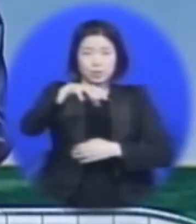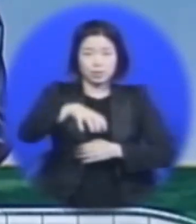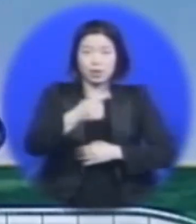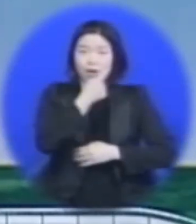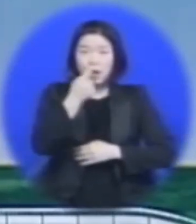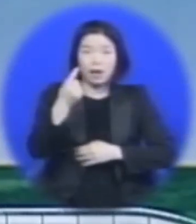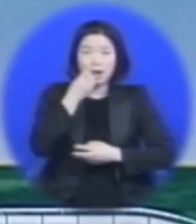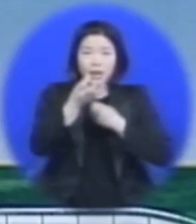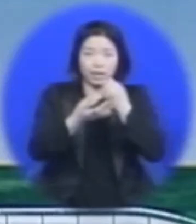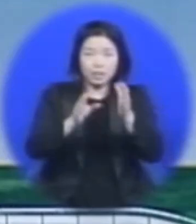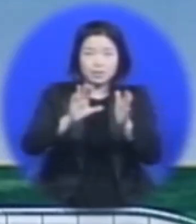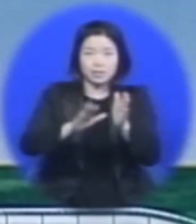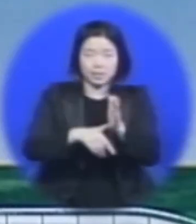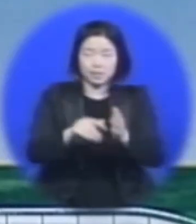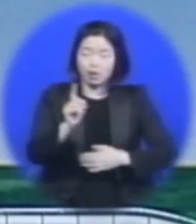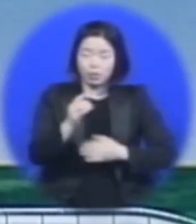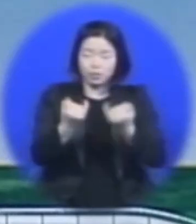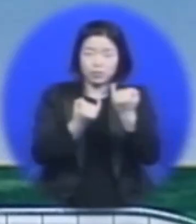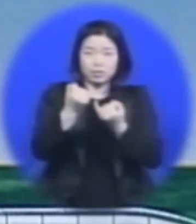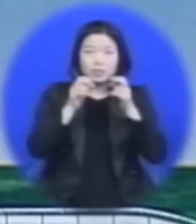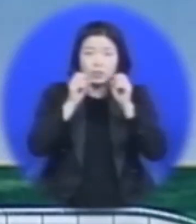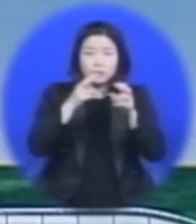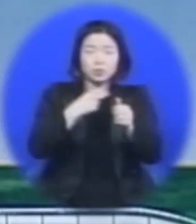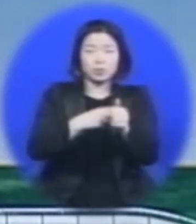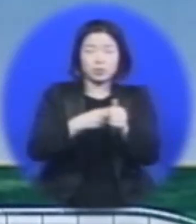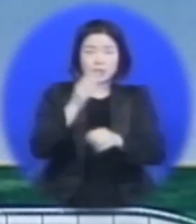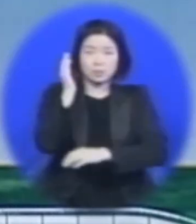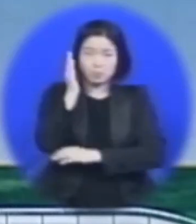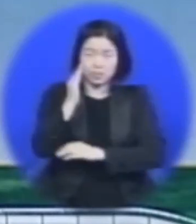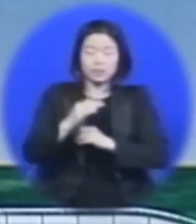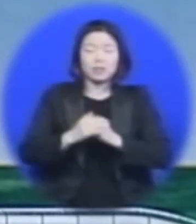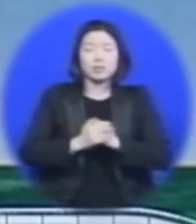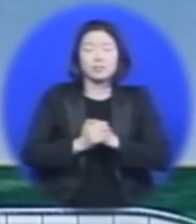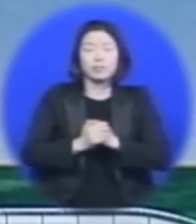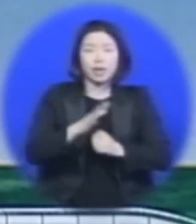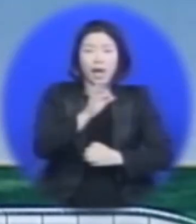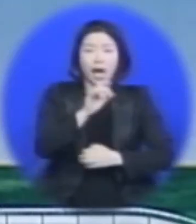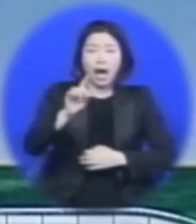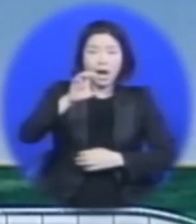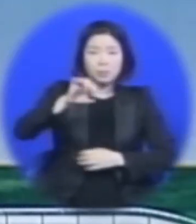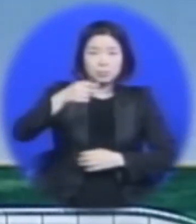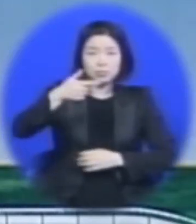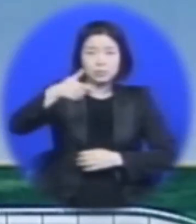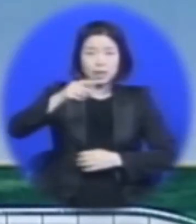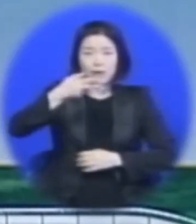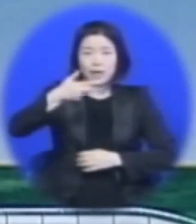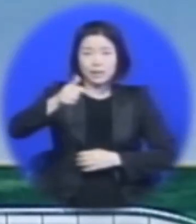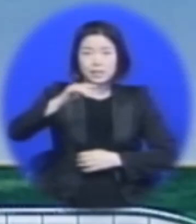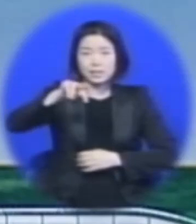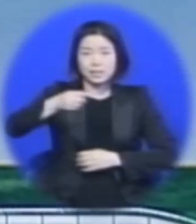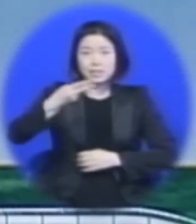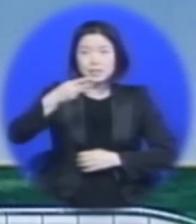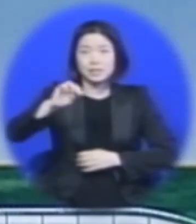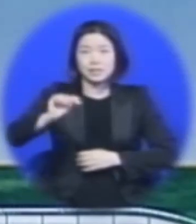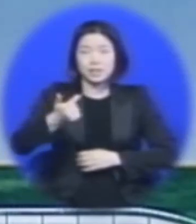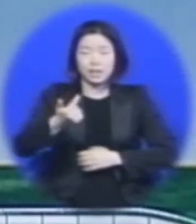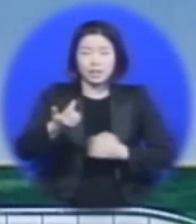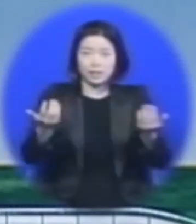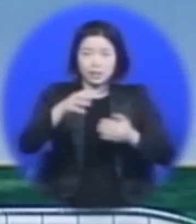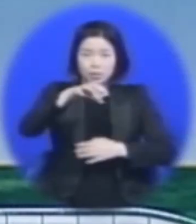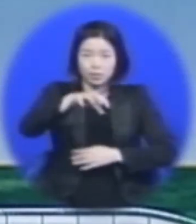때 어느 여성 교사님 이야기입니다 아 이분이 아프가니스탄에서 사여 가실 때